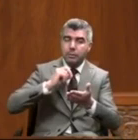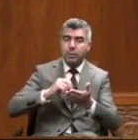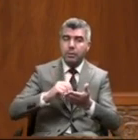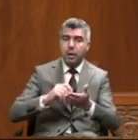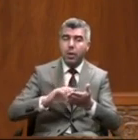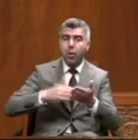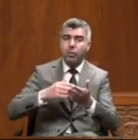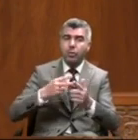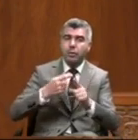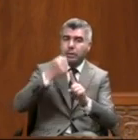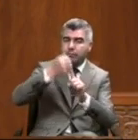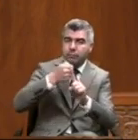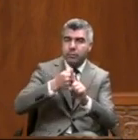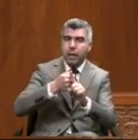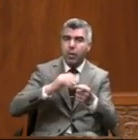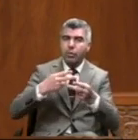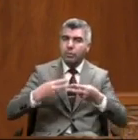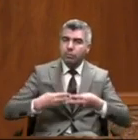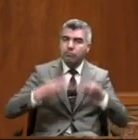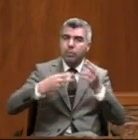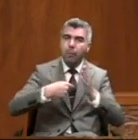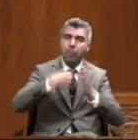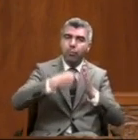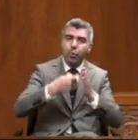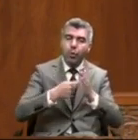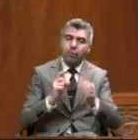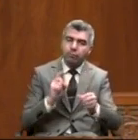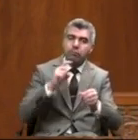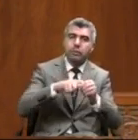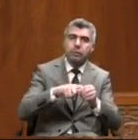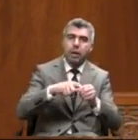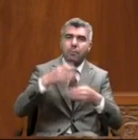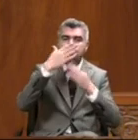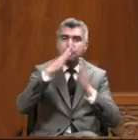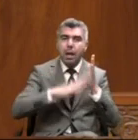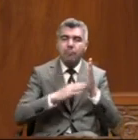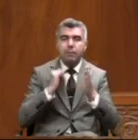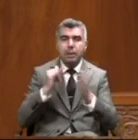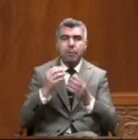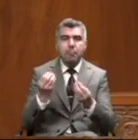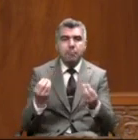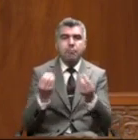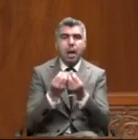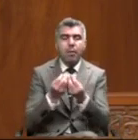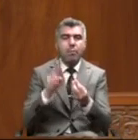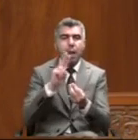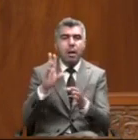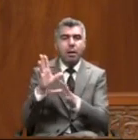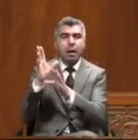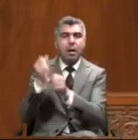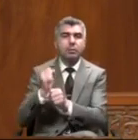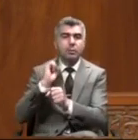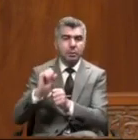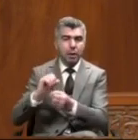الاوراش الاصلاحيه التي انخرطت فيها بلادنا تحت القياده الساميه لصاحب الجلاله